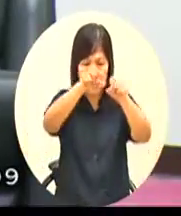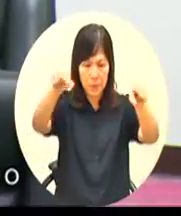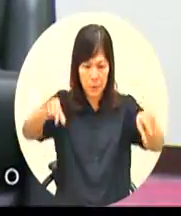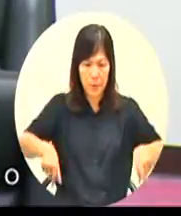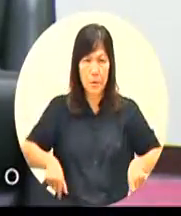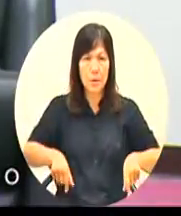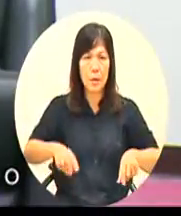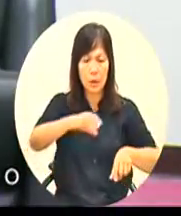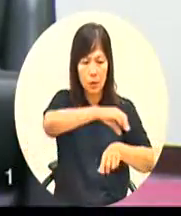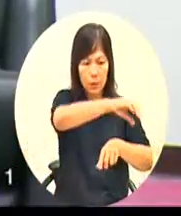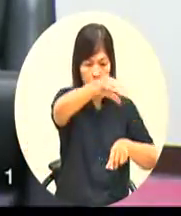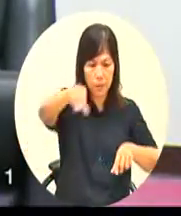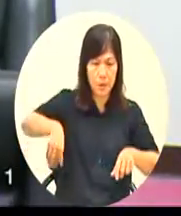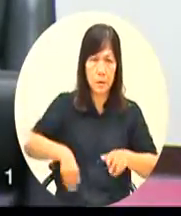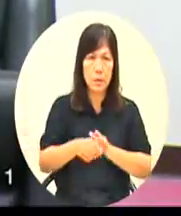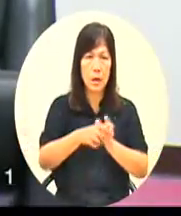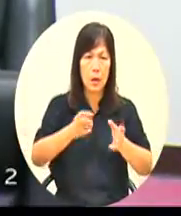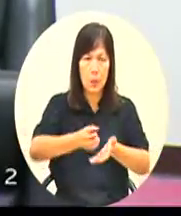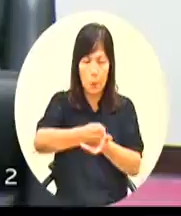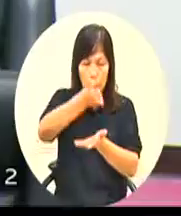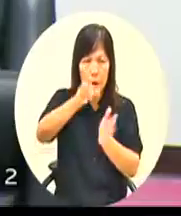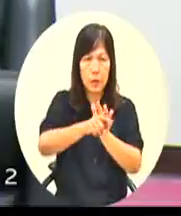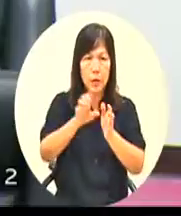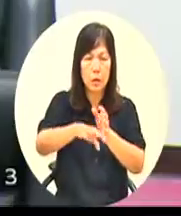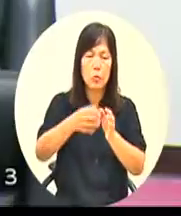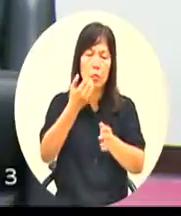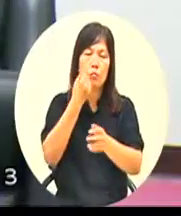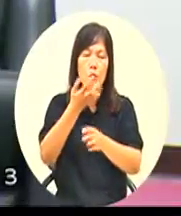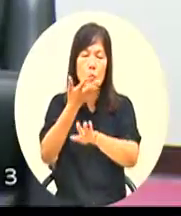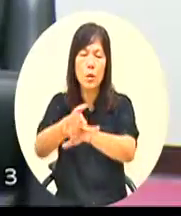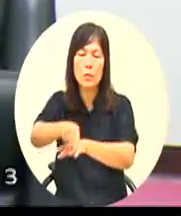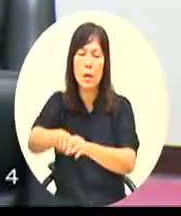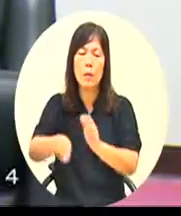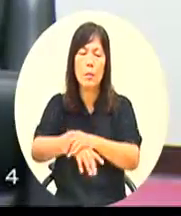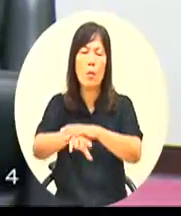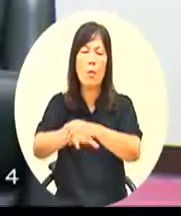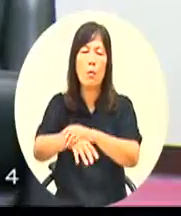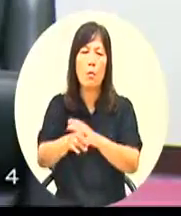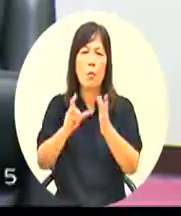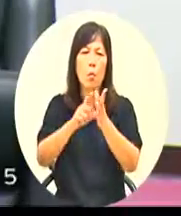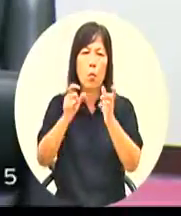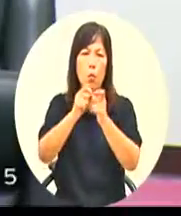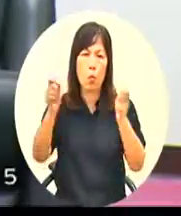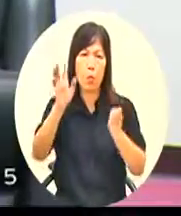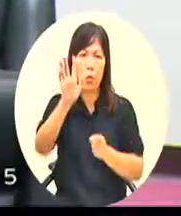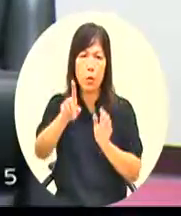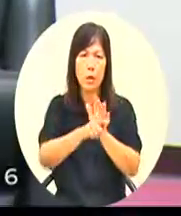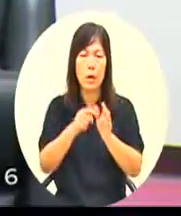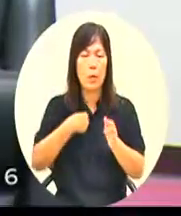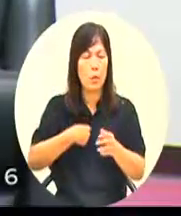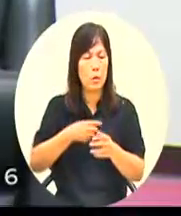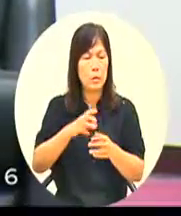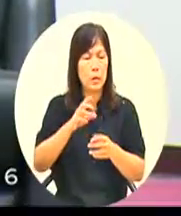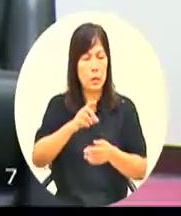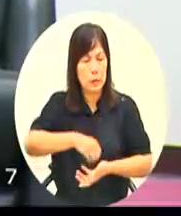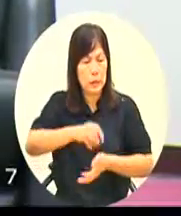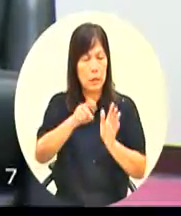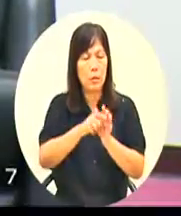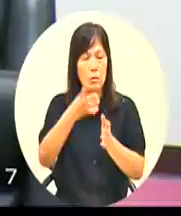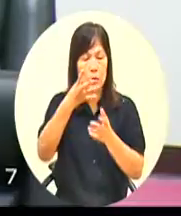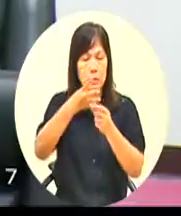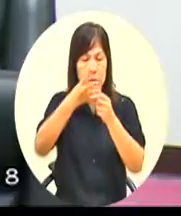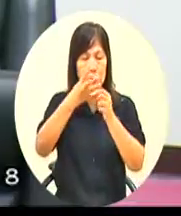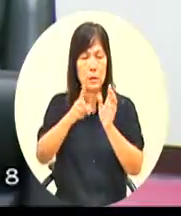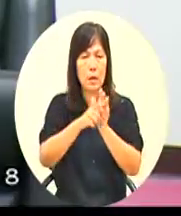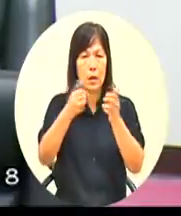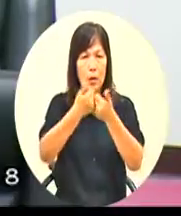的一个建筑物，哦，已经闲置很久了。在本席在这里建议已经四个会期了，哦，应该你也知道，